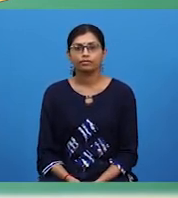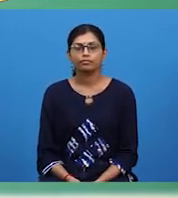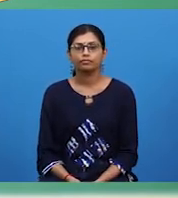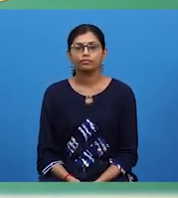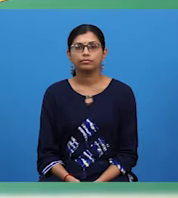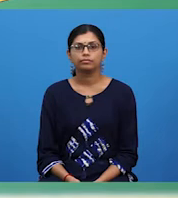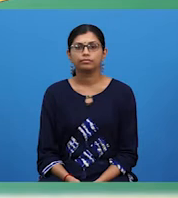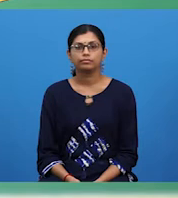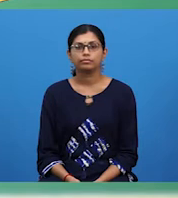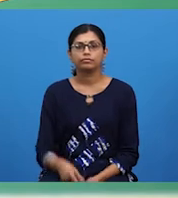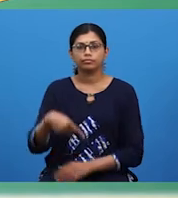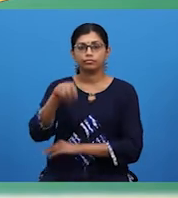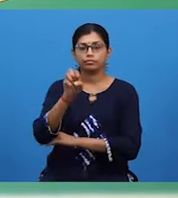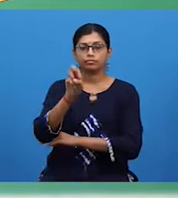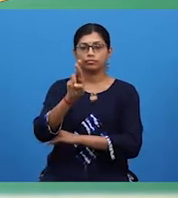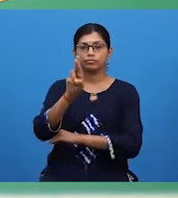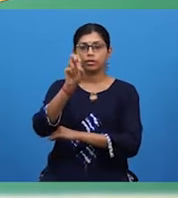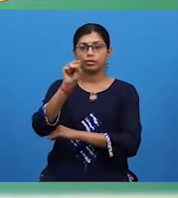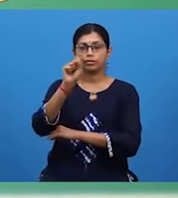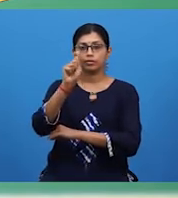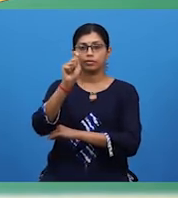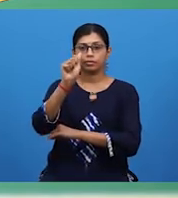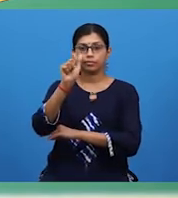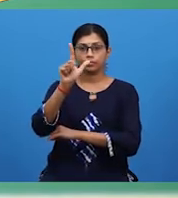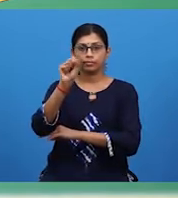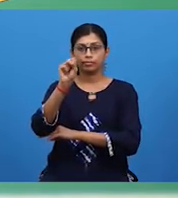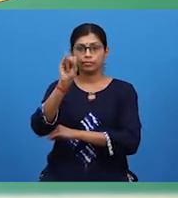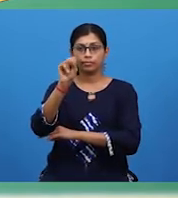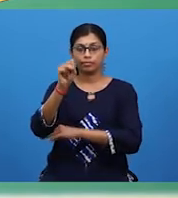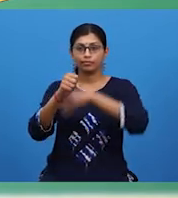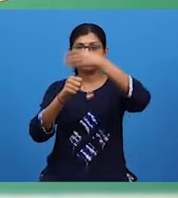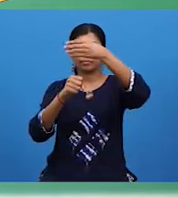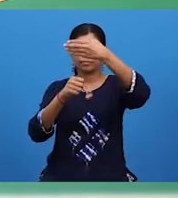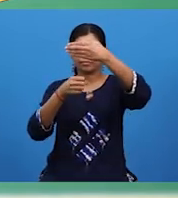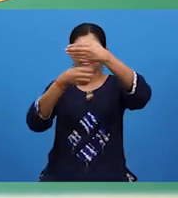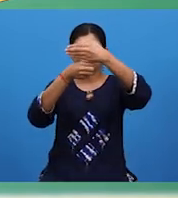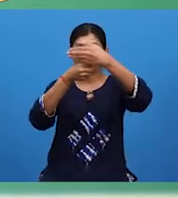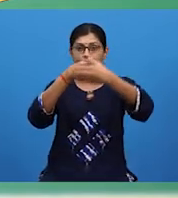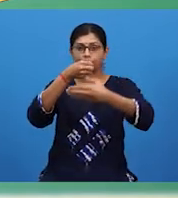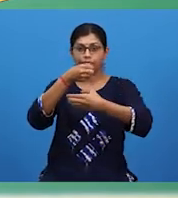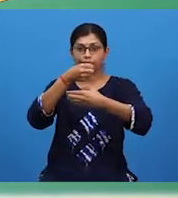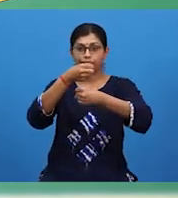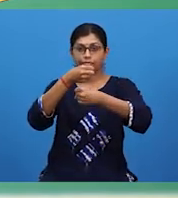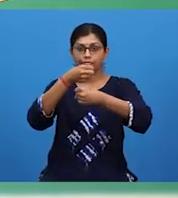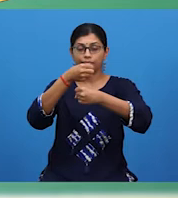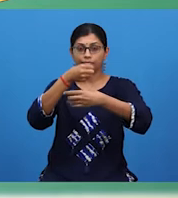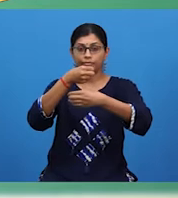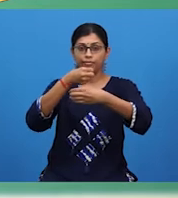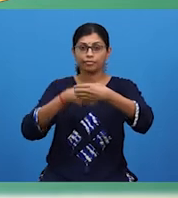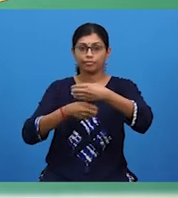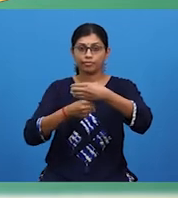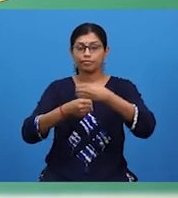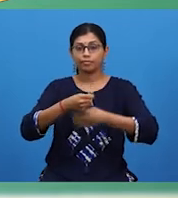proses peristalsis, iaitu proses pergerakan yang disebabkan oleh pengecutan dan